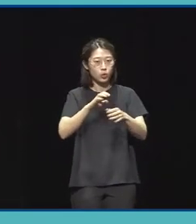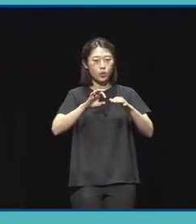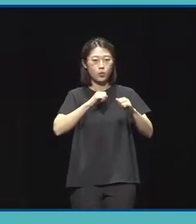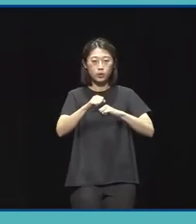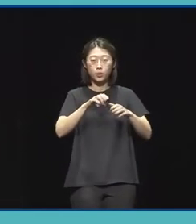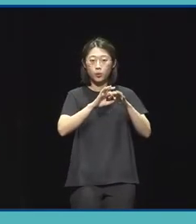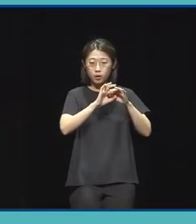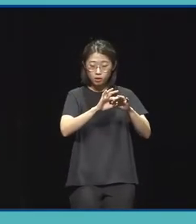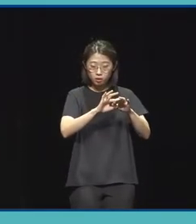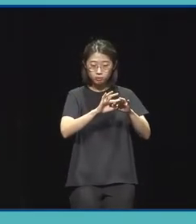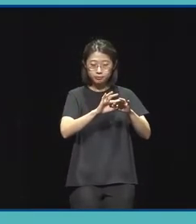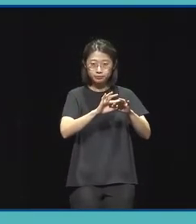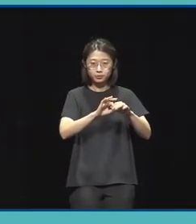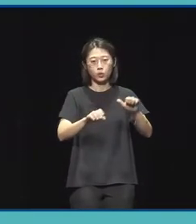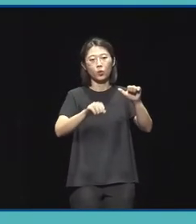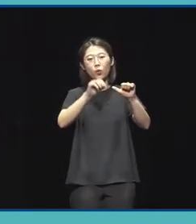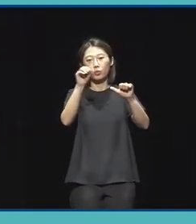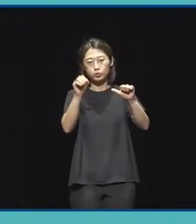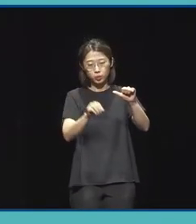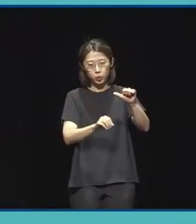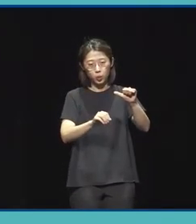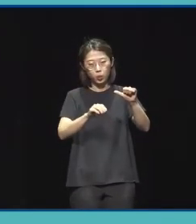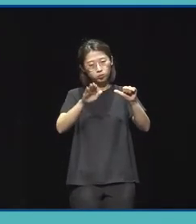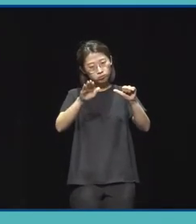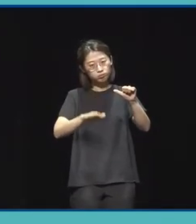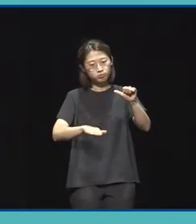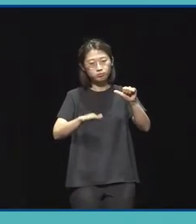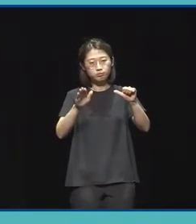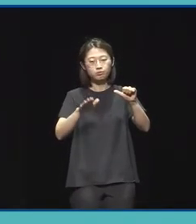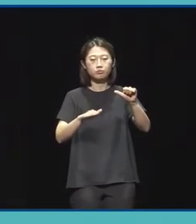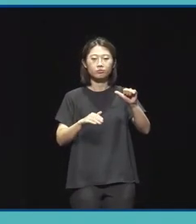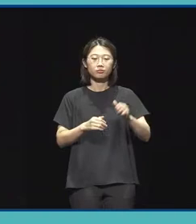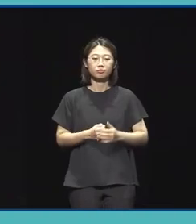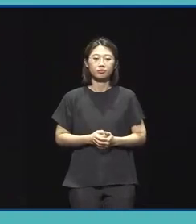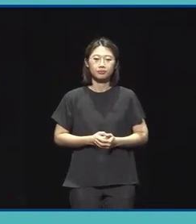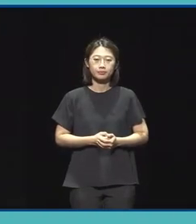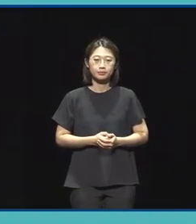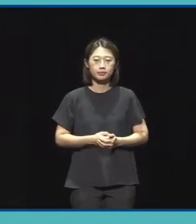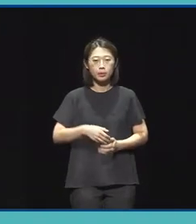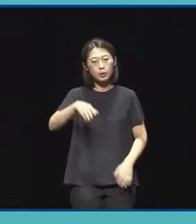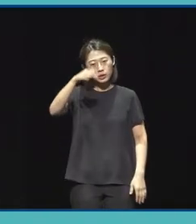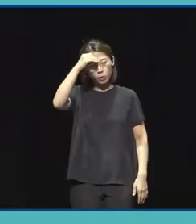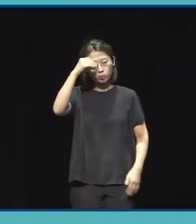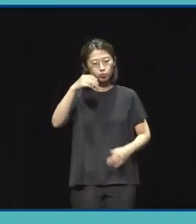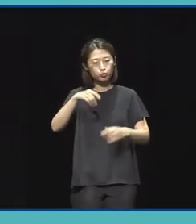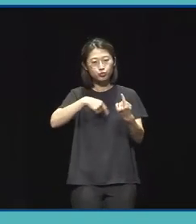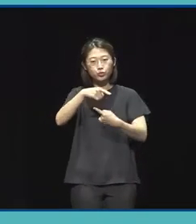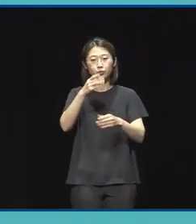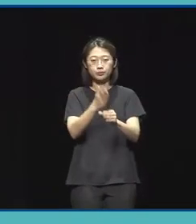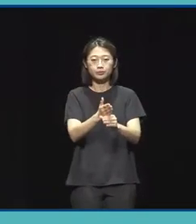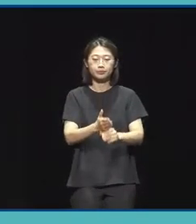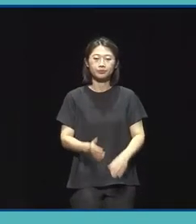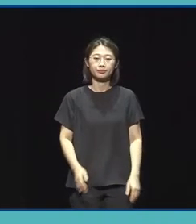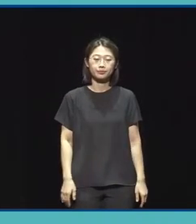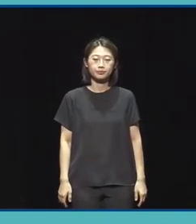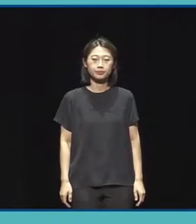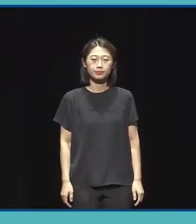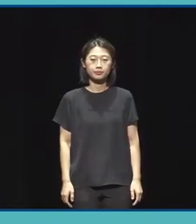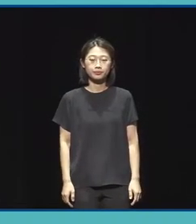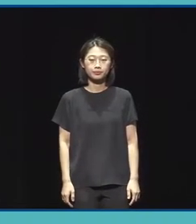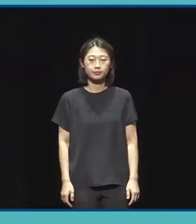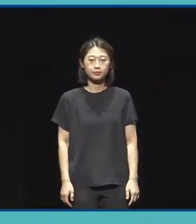총 지원 신청에게 5% 이내까지 저희가 신청할 수 있도록 시범적으로 지금 추진을 하고자 합니다